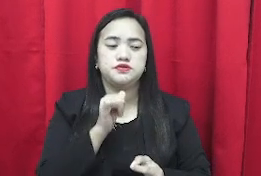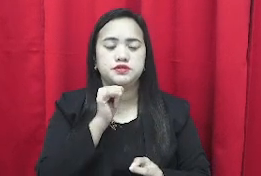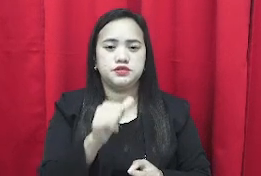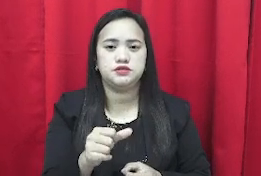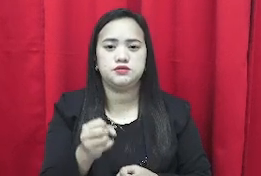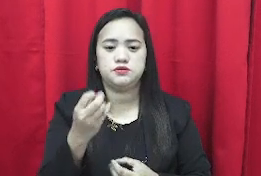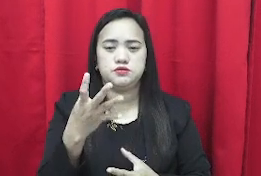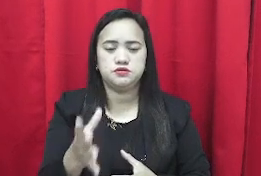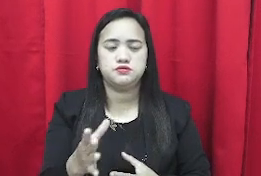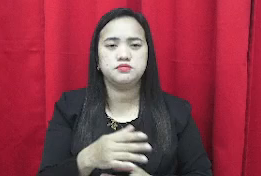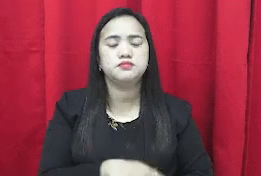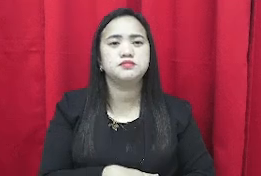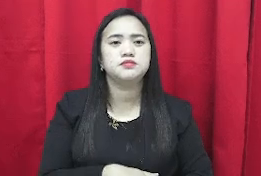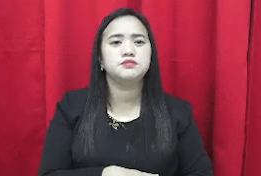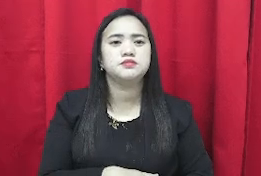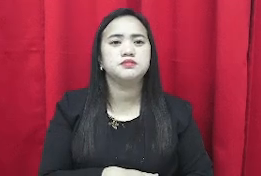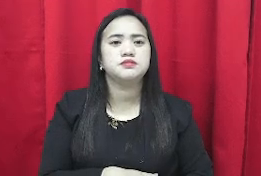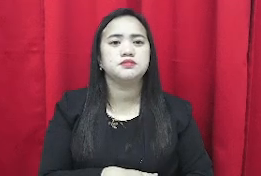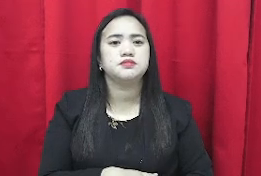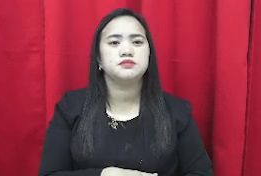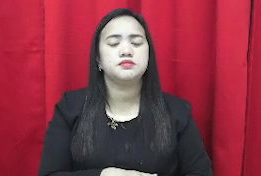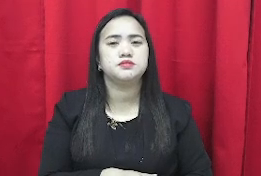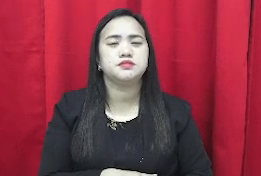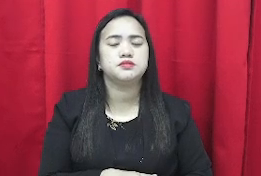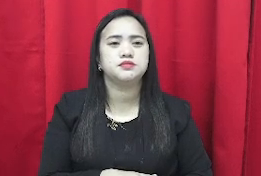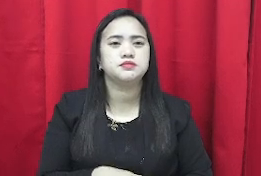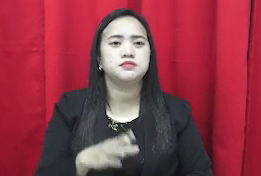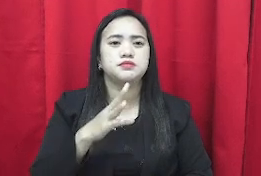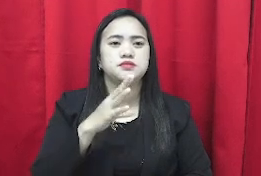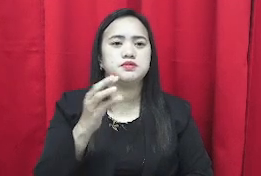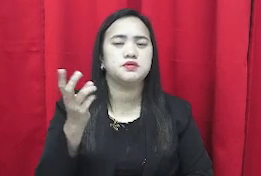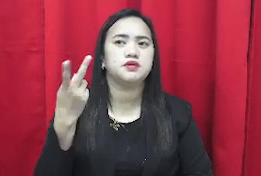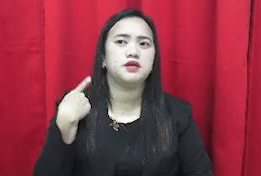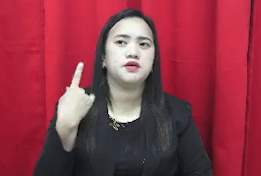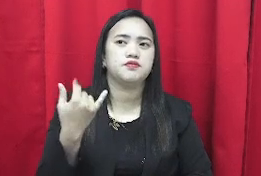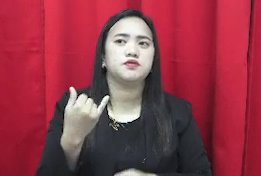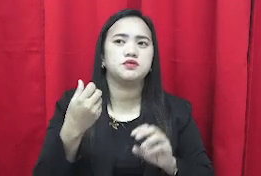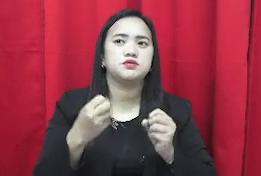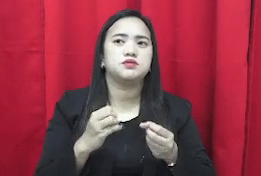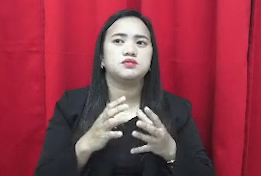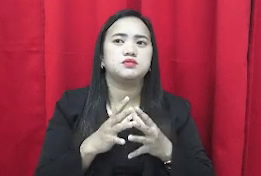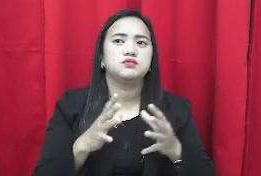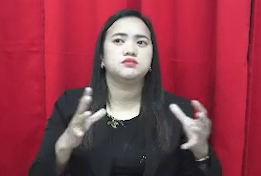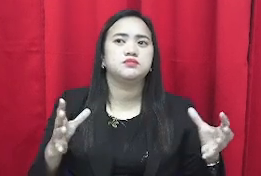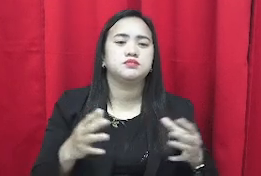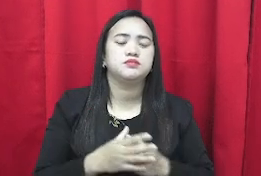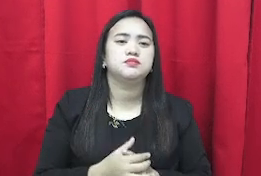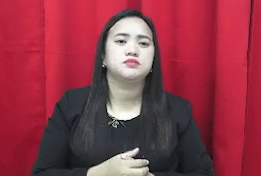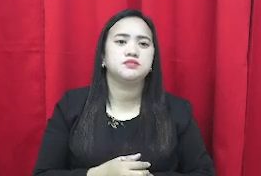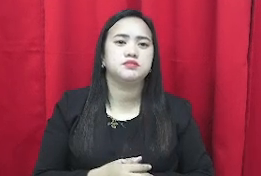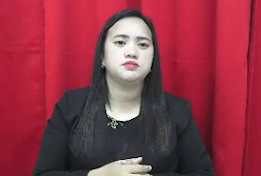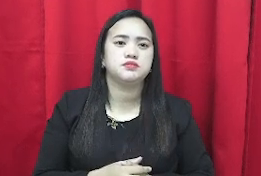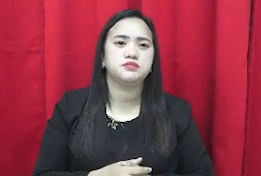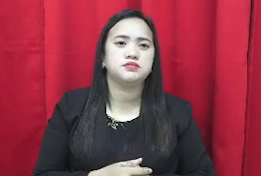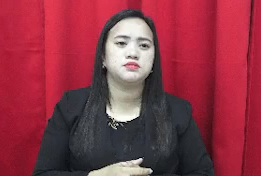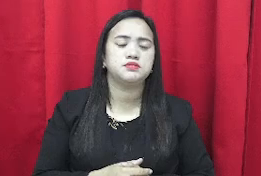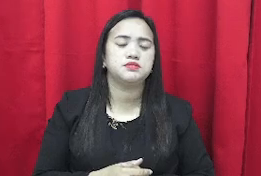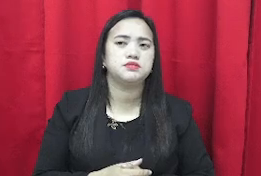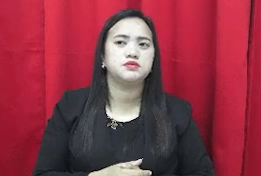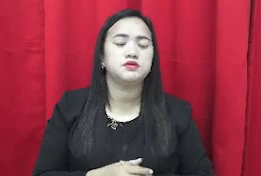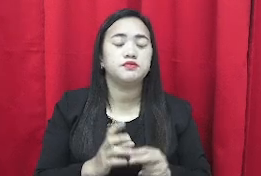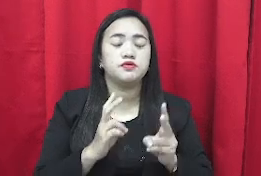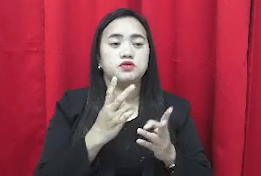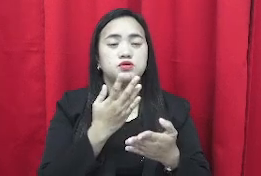yapak at sa ating pananampalataya At lalo pa lalo pa silang naging maganda ang relasyon nila sa